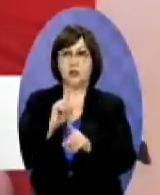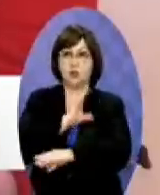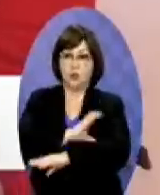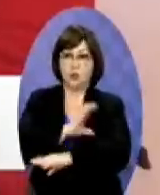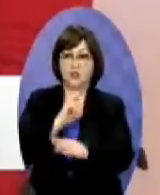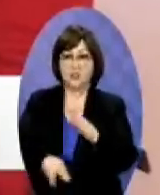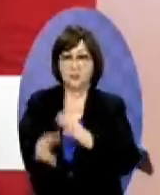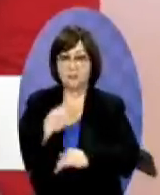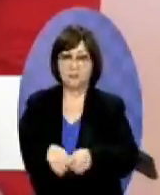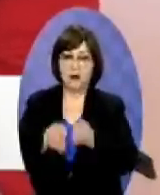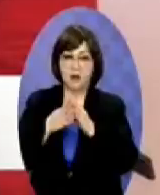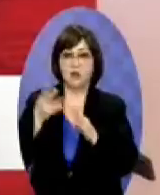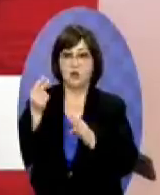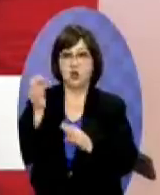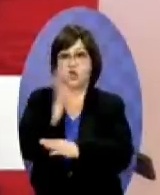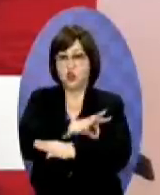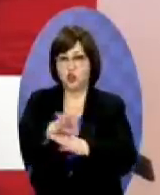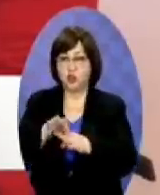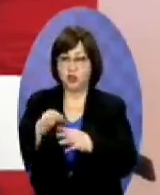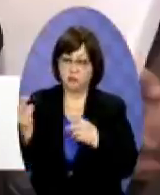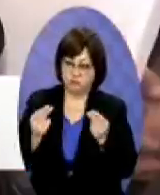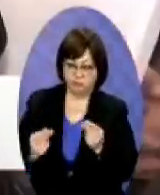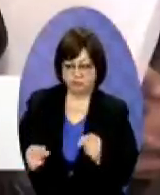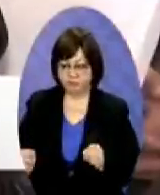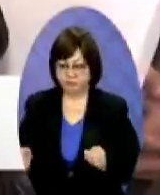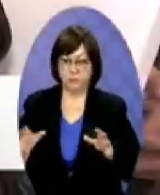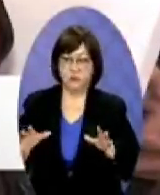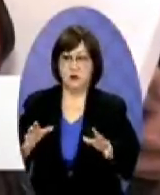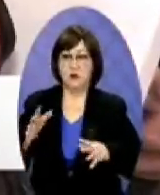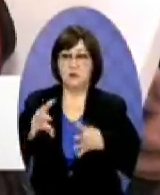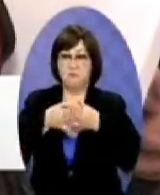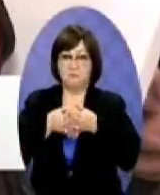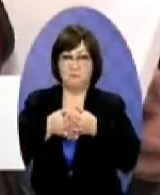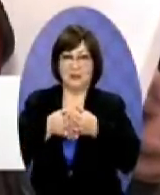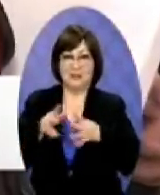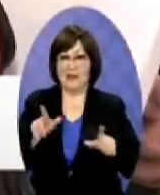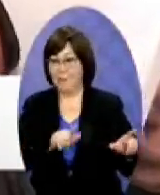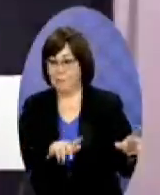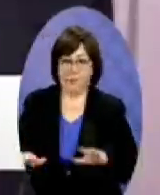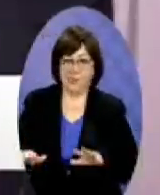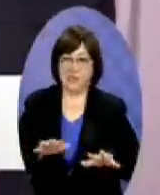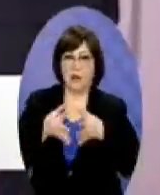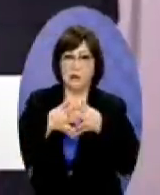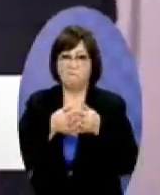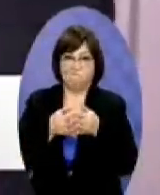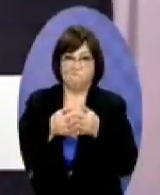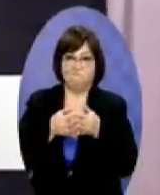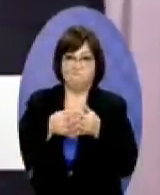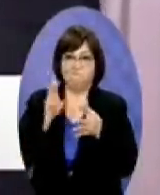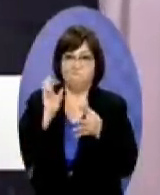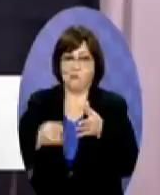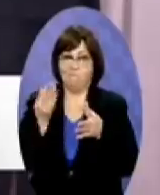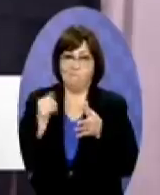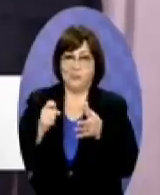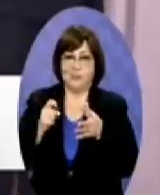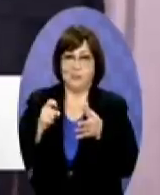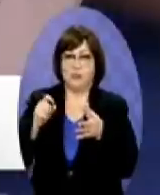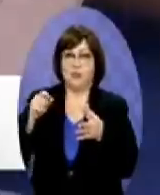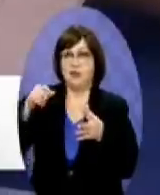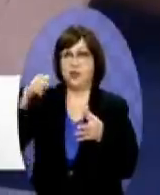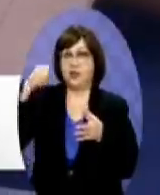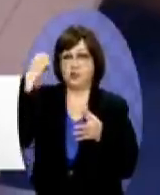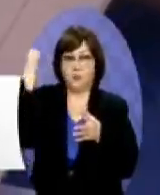барих барилгын зураг төслийг гаргасан. Ингэхдээ барилга нь газар хөдлөлтөнд төсвөртэй, эрчим хүчний хэмэлттэй, тусгай хэрэгцээт